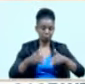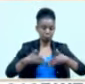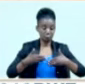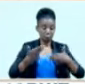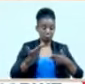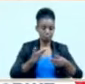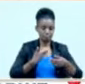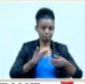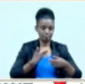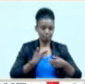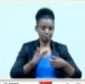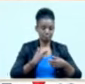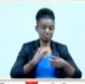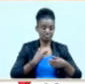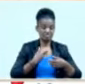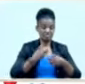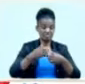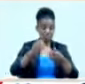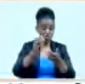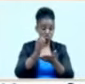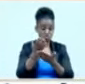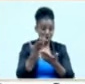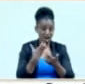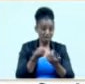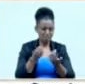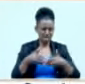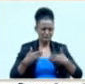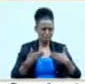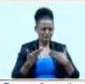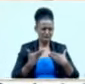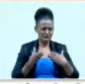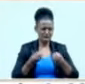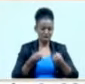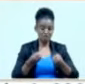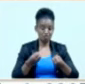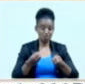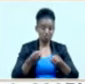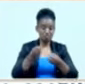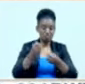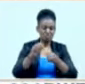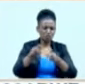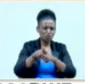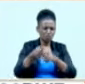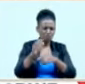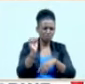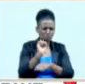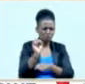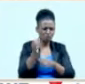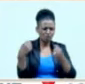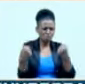turabyishimiye kandi kuba wabona ubutabazi hakiri kare. Urugero ushaka gukora impanuka nkatwe dutwara ibinyabiziga